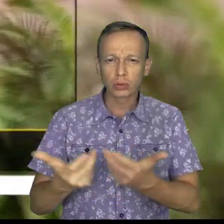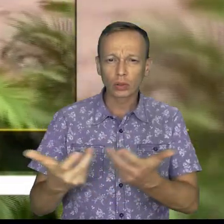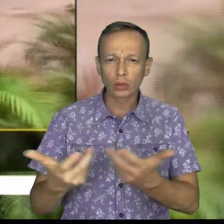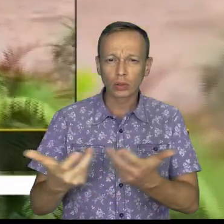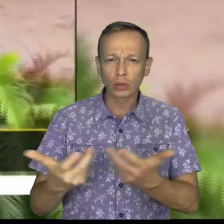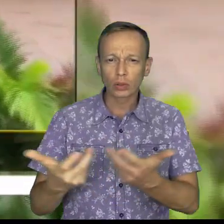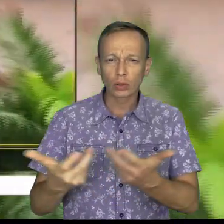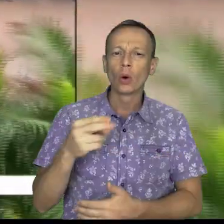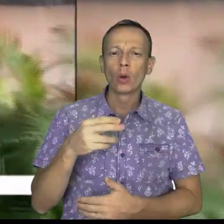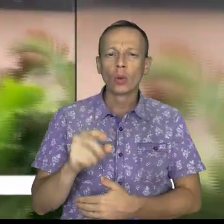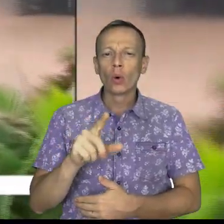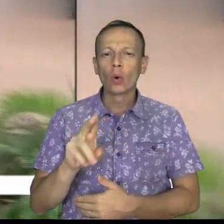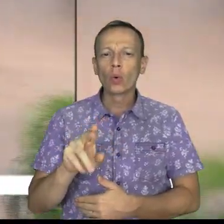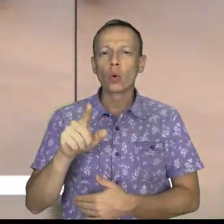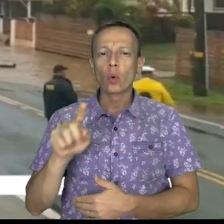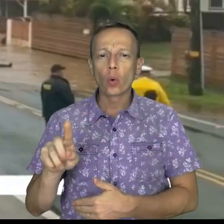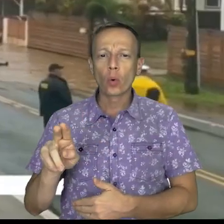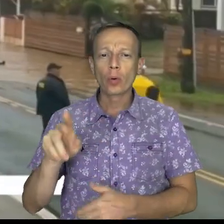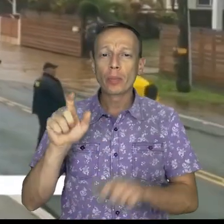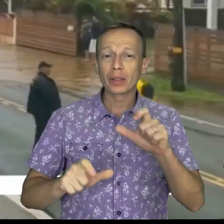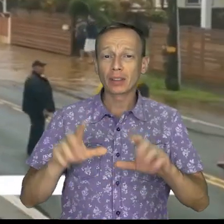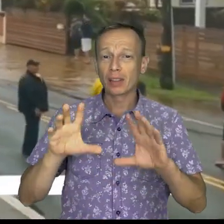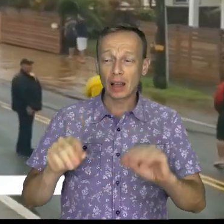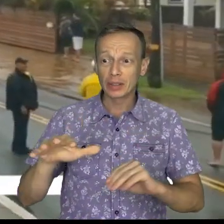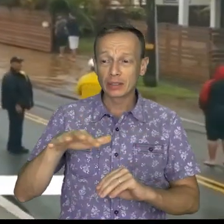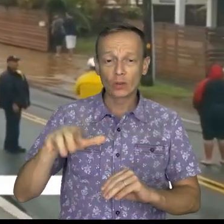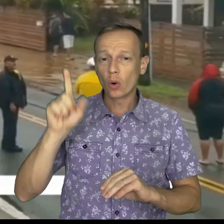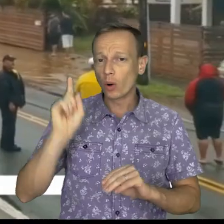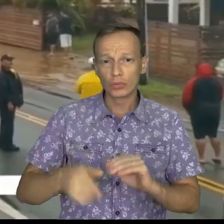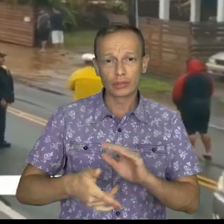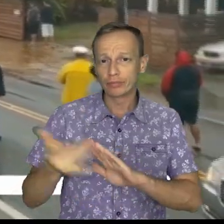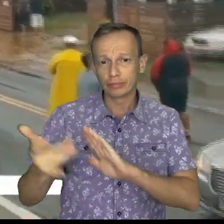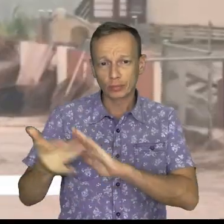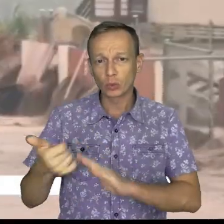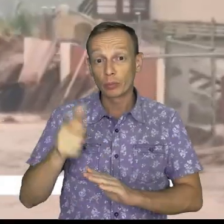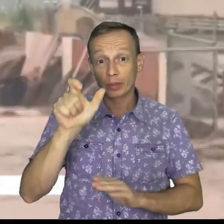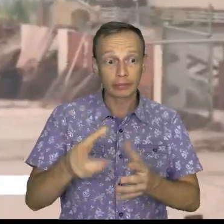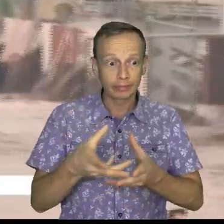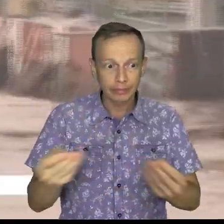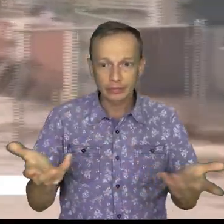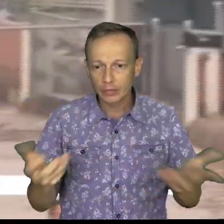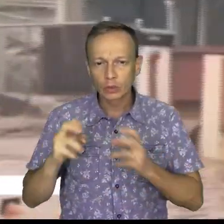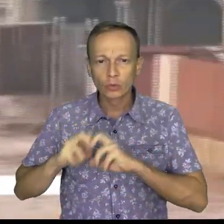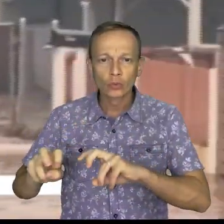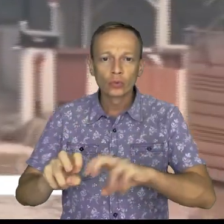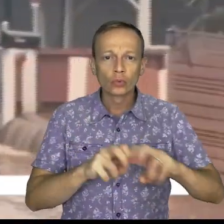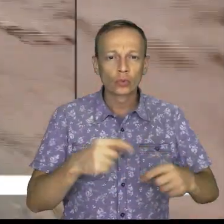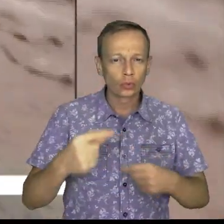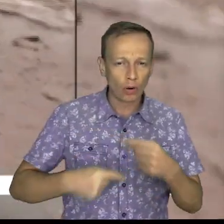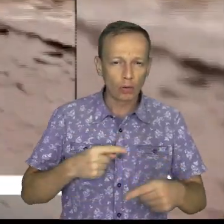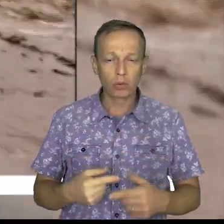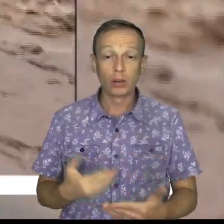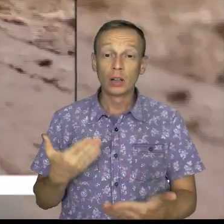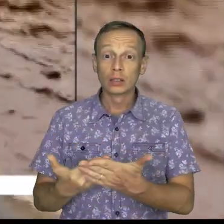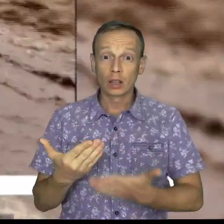certains endroits, comme à Honolulu par exemple, les habitants ont été évacués. Une personne est portée disparue. Les recherches sont toujours en